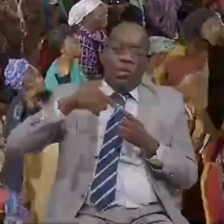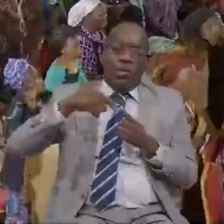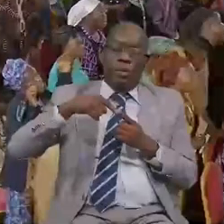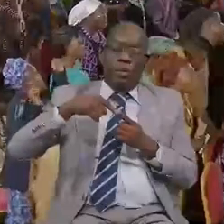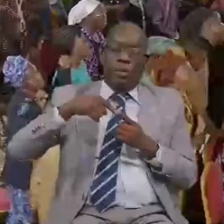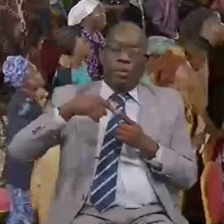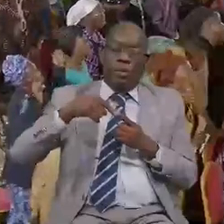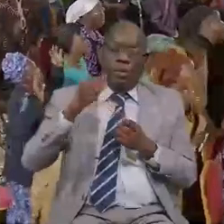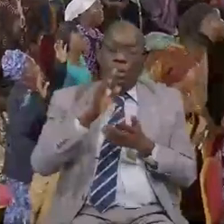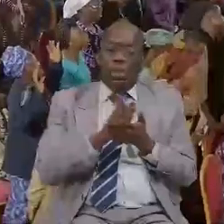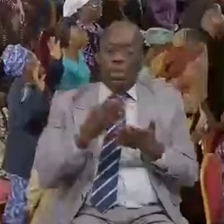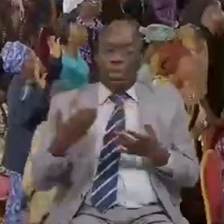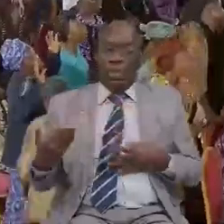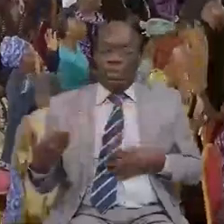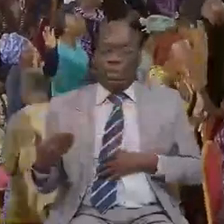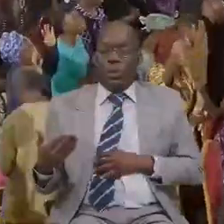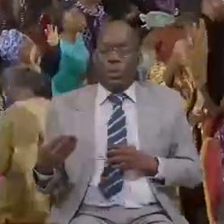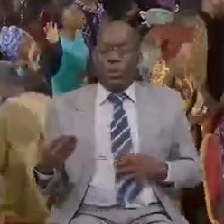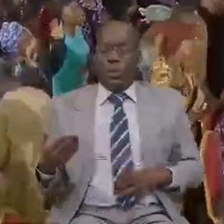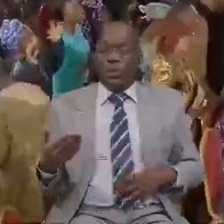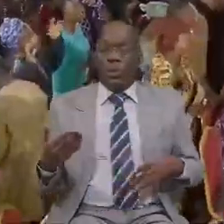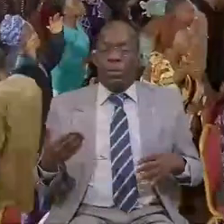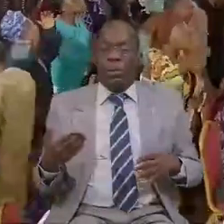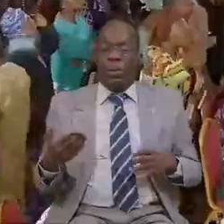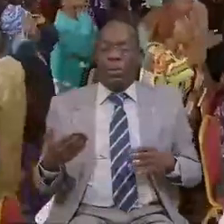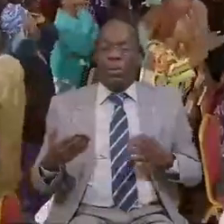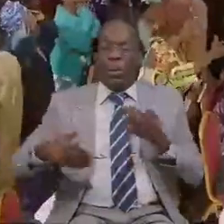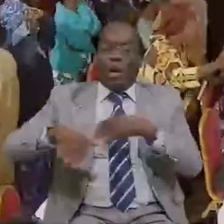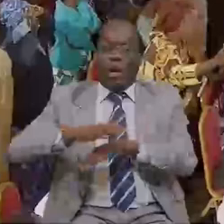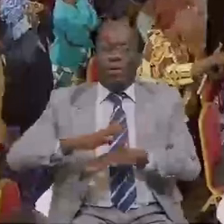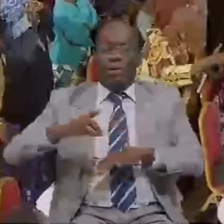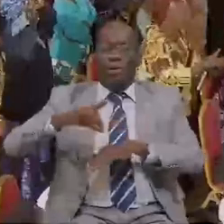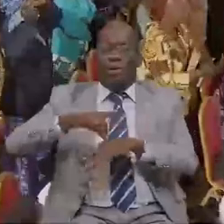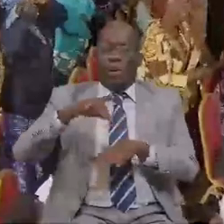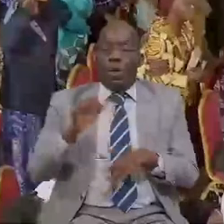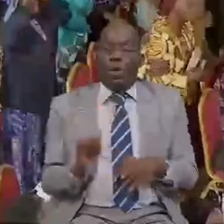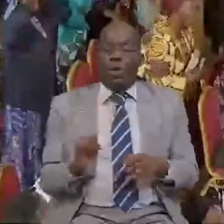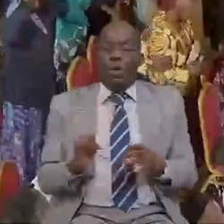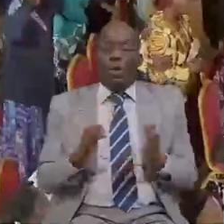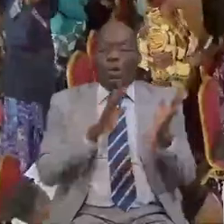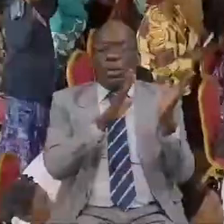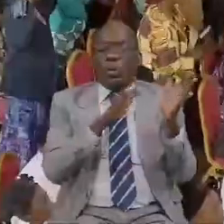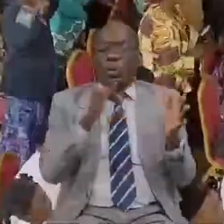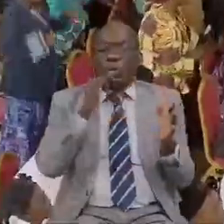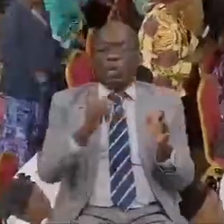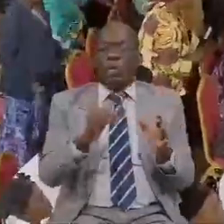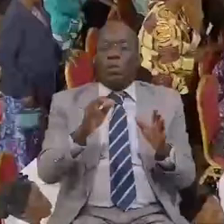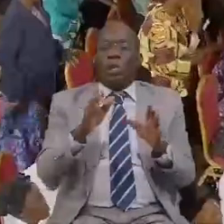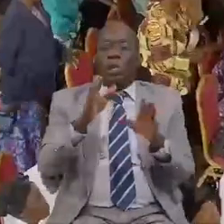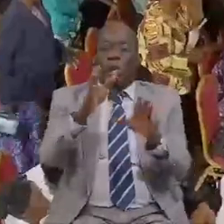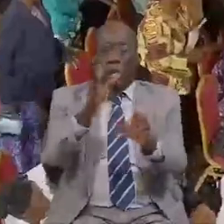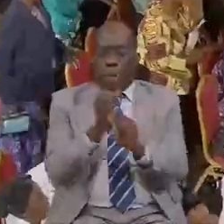jusqu'à ce que quelque chose qui est au-delà des attentes terrestres soit réalisé dans ta vie.